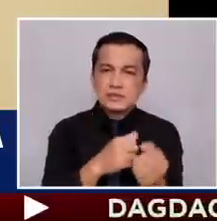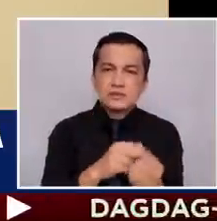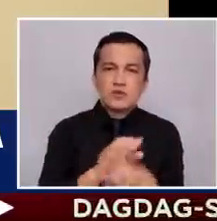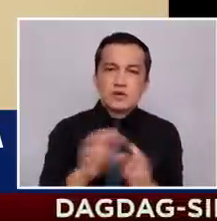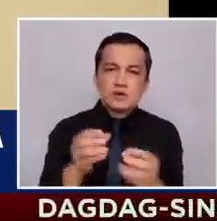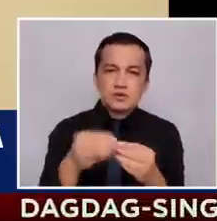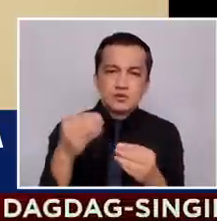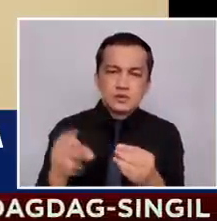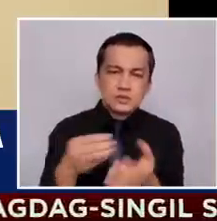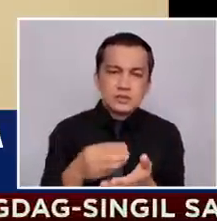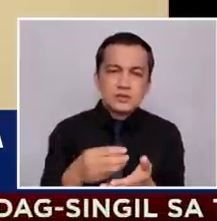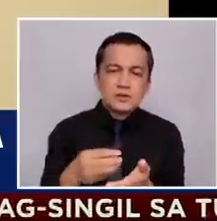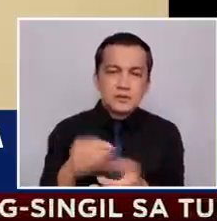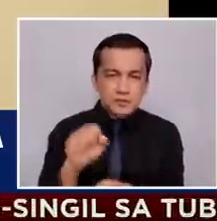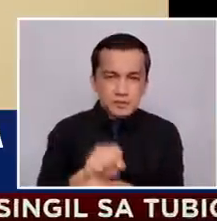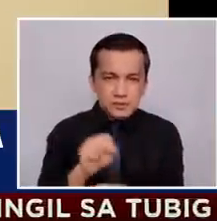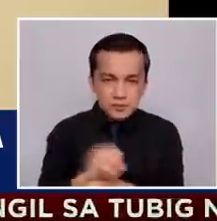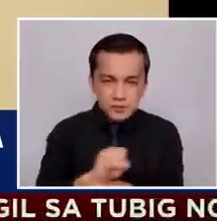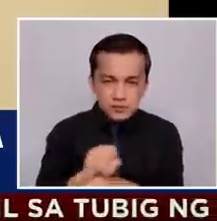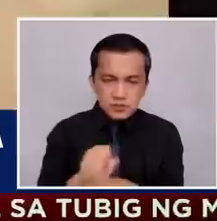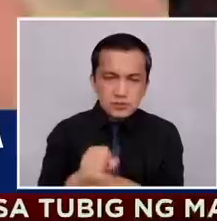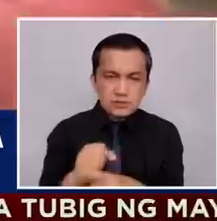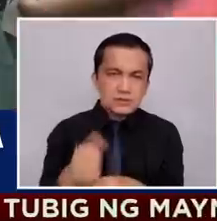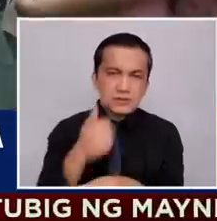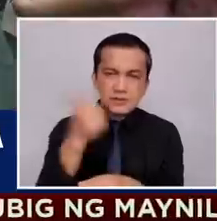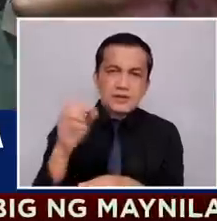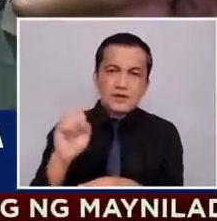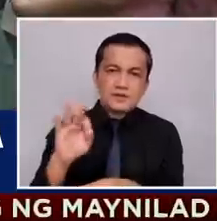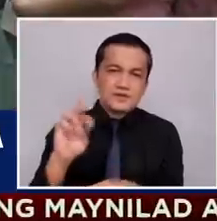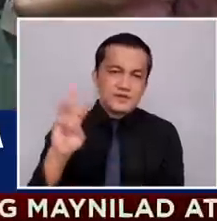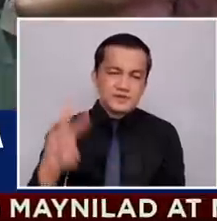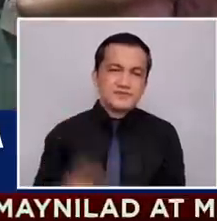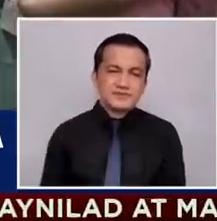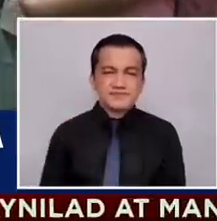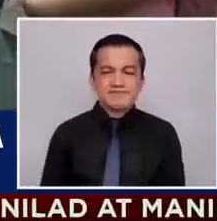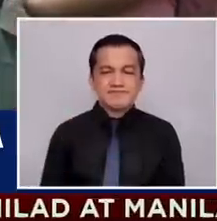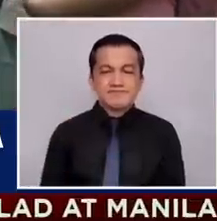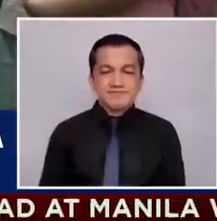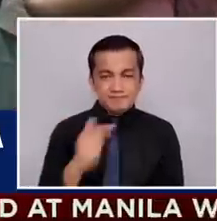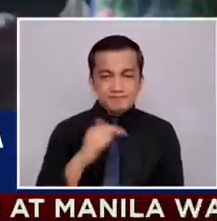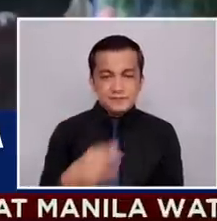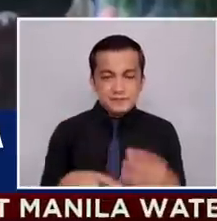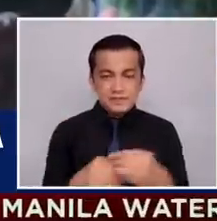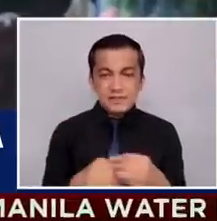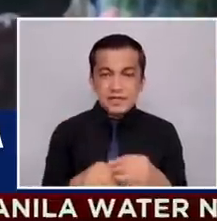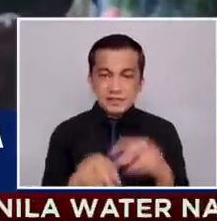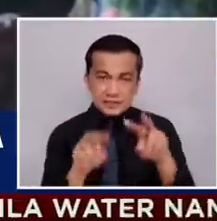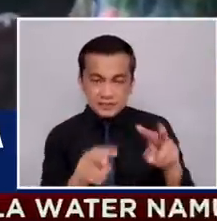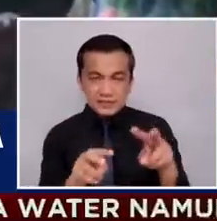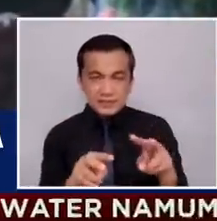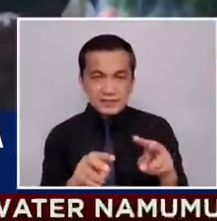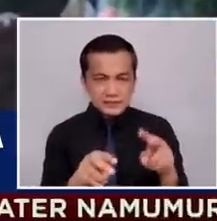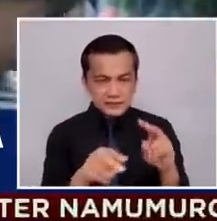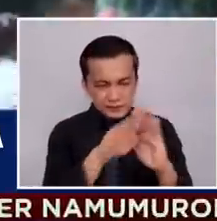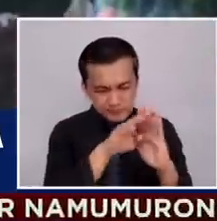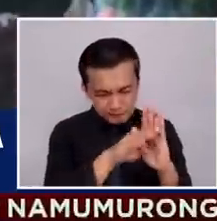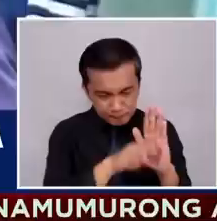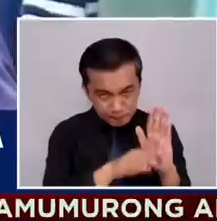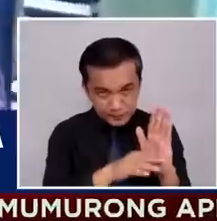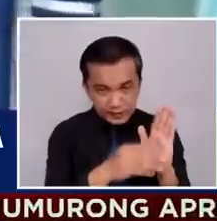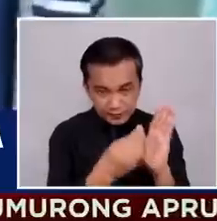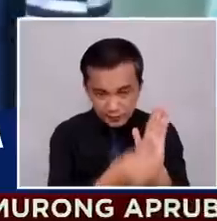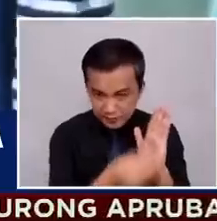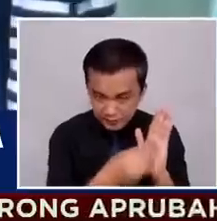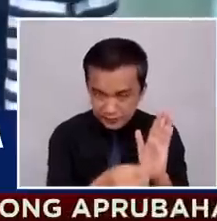mga mahal natin na nasa ibang bansa. Dagdag niya, tingnan ng mabuti ang mga kailangan gastusin at ang